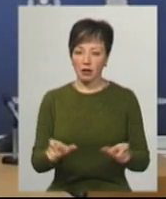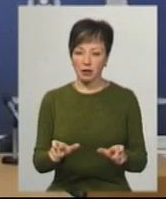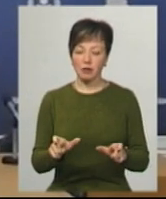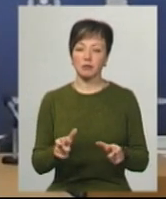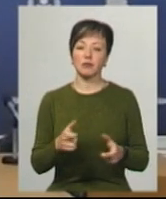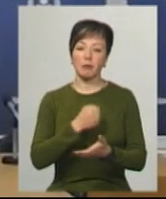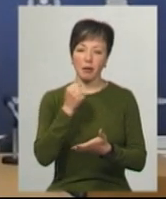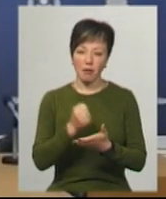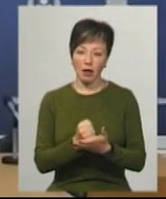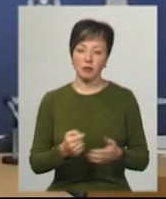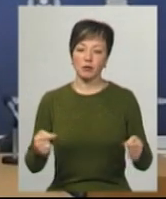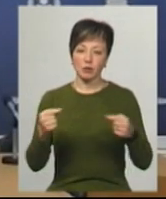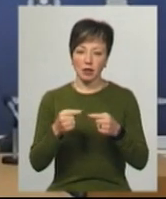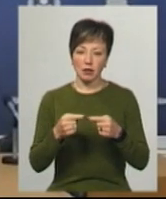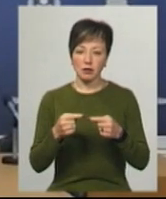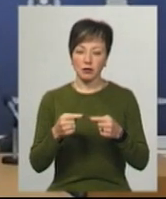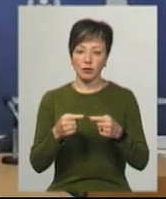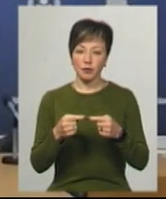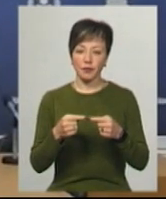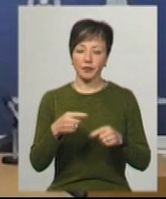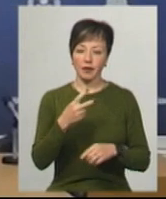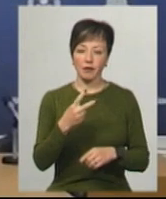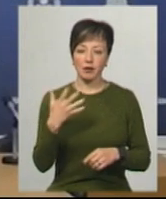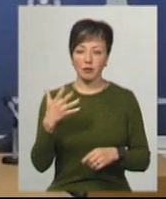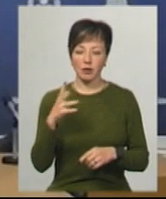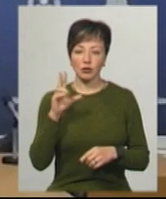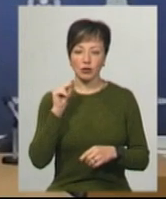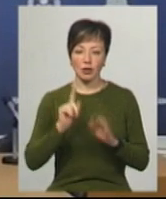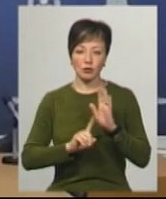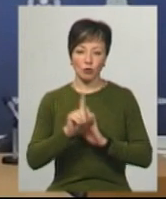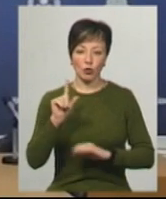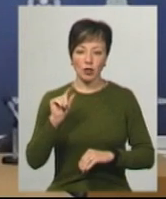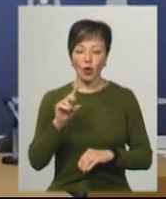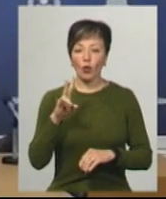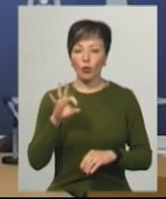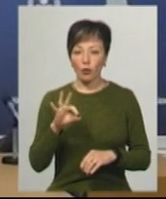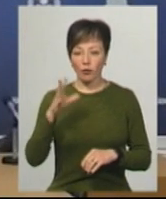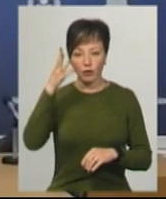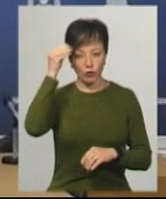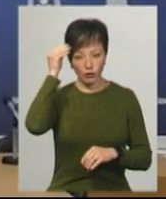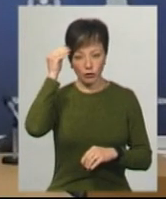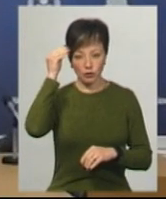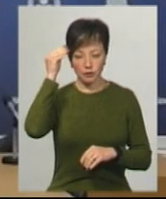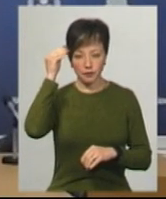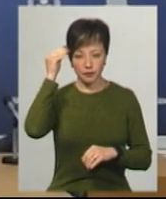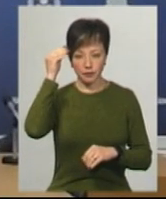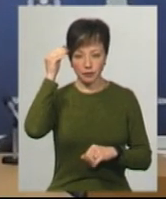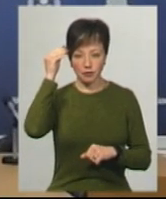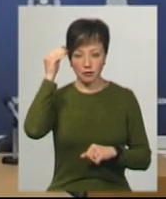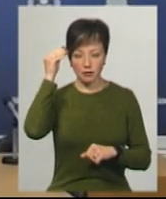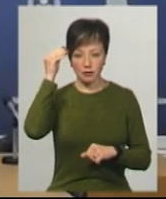ми приймали безпосередньо з 25 числа, з понеділка, але враховуючи